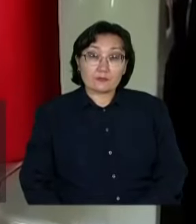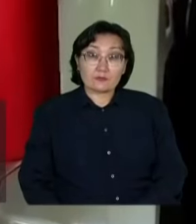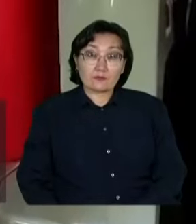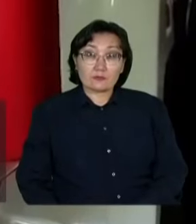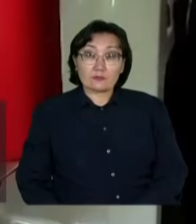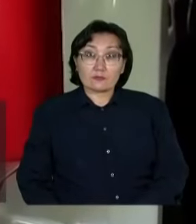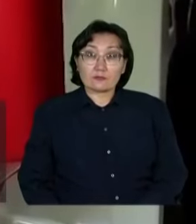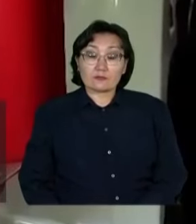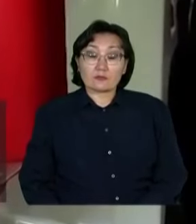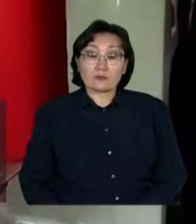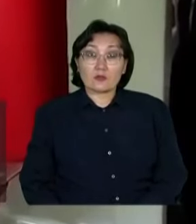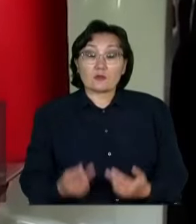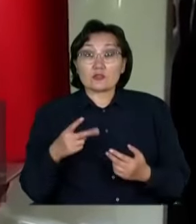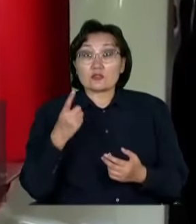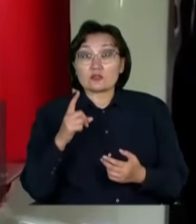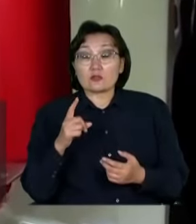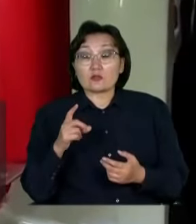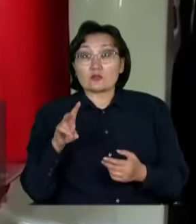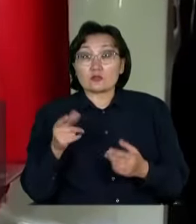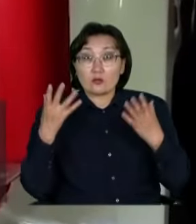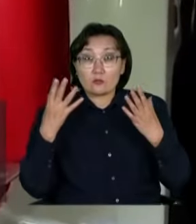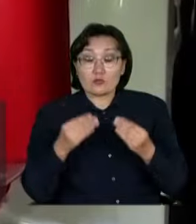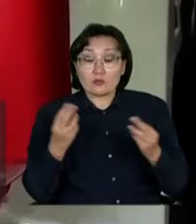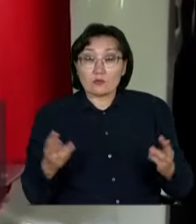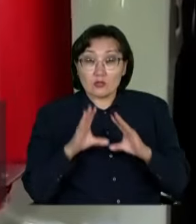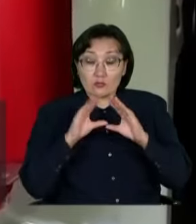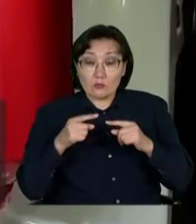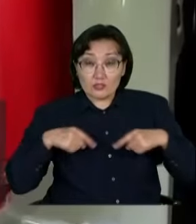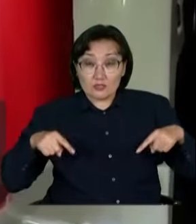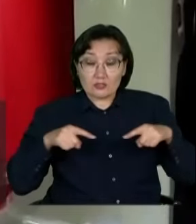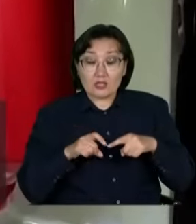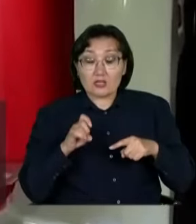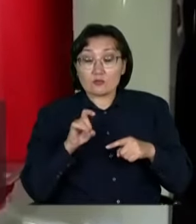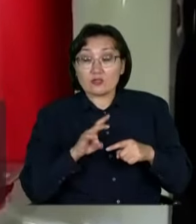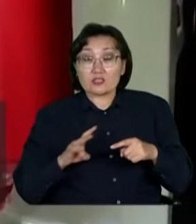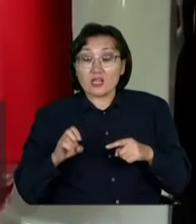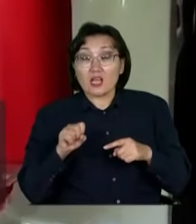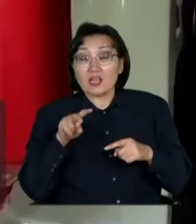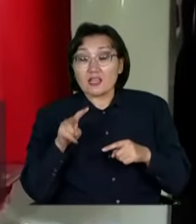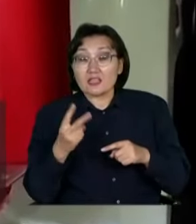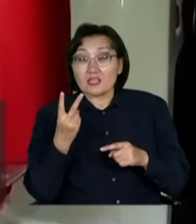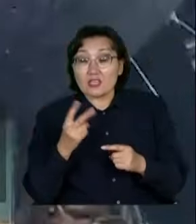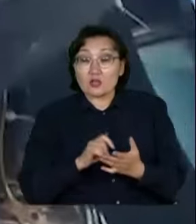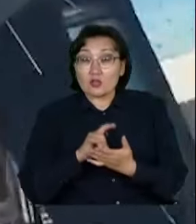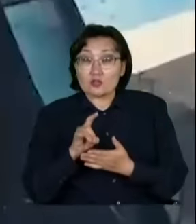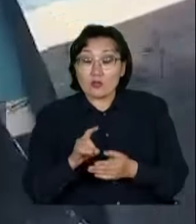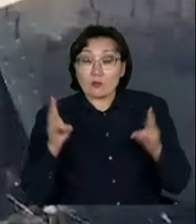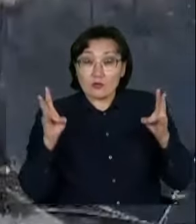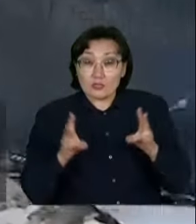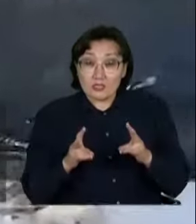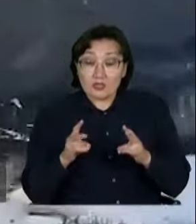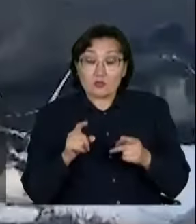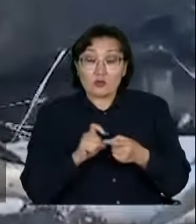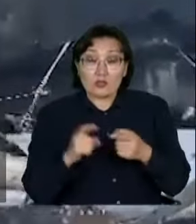21 июля текущего года. 21-ші шілде күні өрт сөндіру пунктіне Жарқайың ауданында Ан-2 ұшағының құлағаны туралы хабар